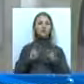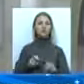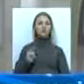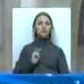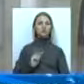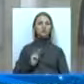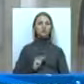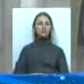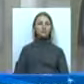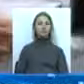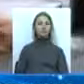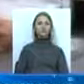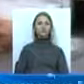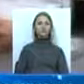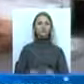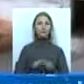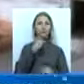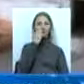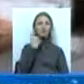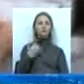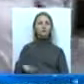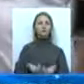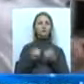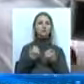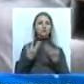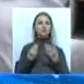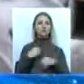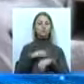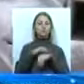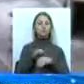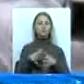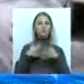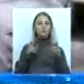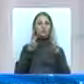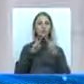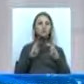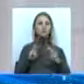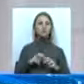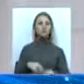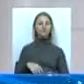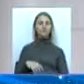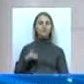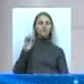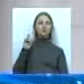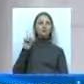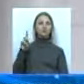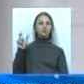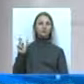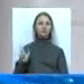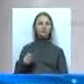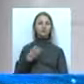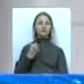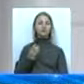ісінің маманы деп айтуға болады. Атап өтетіні, Дархан Серікұлы Степногорск қаласындағы әлеуметтік нысандардың инфрақұрылымын дамыту үшін